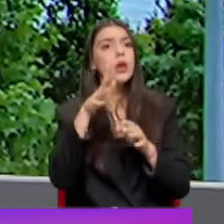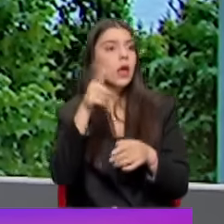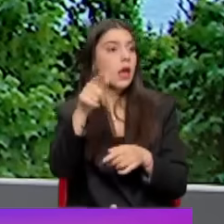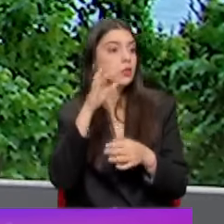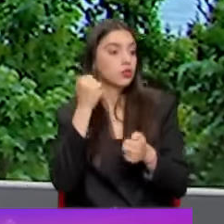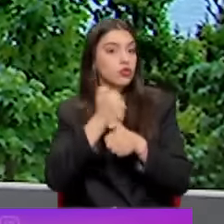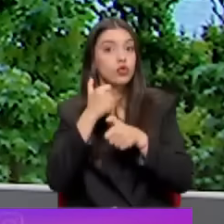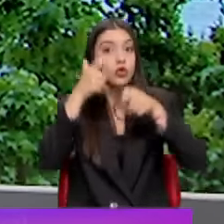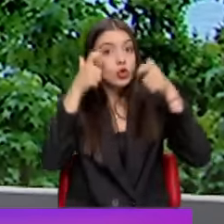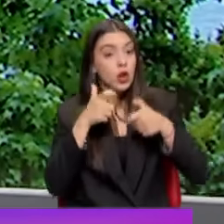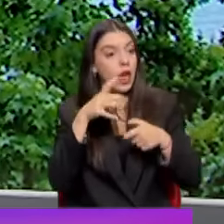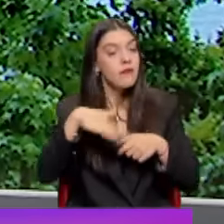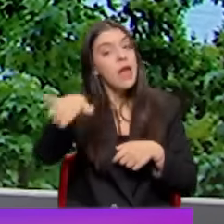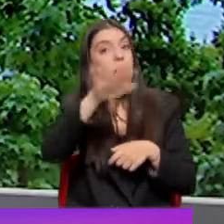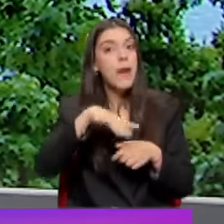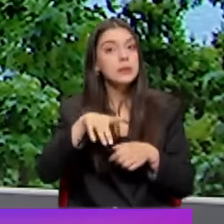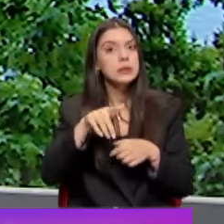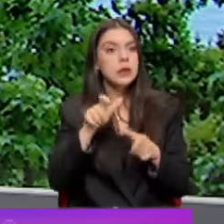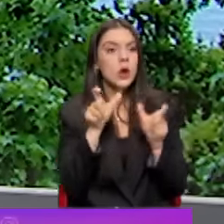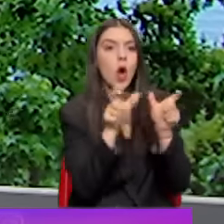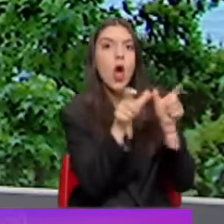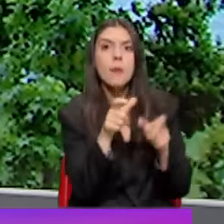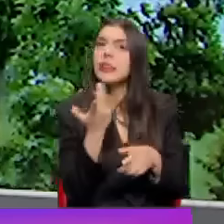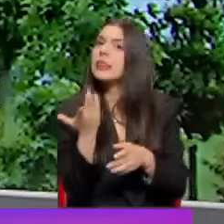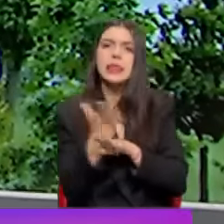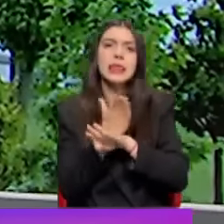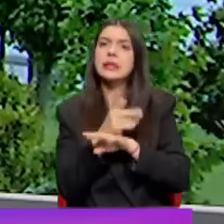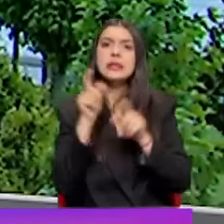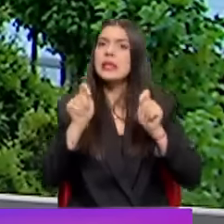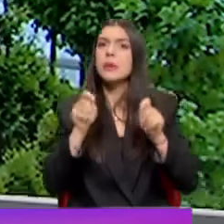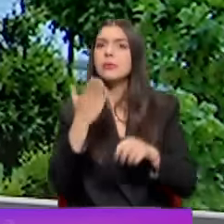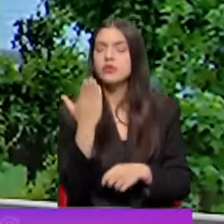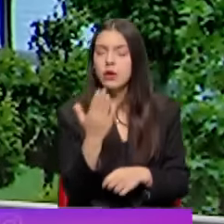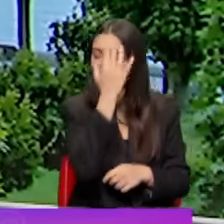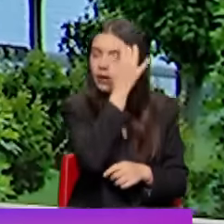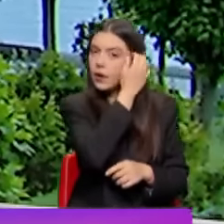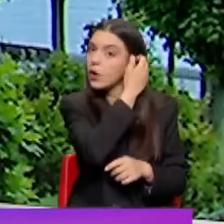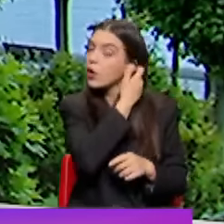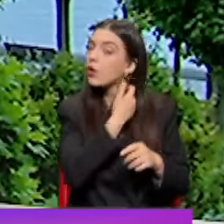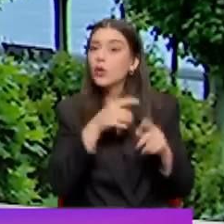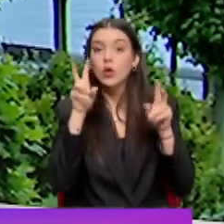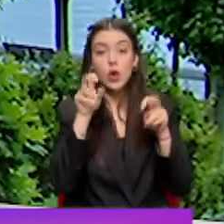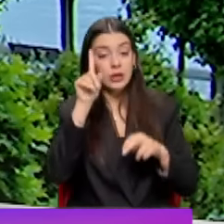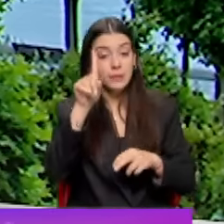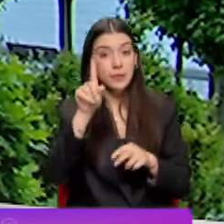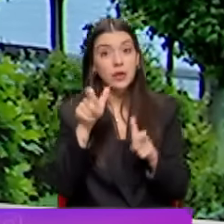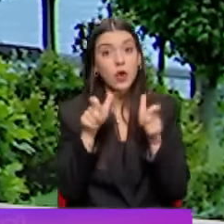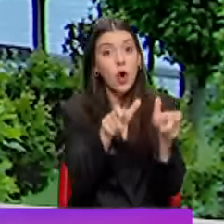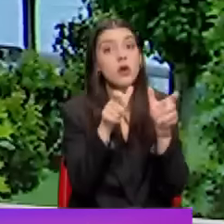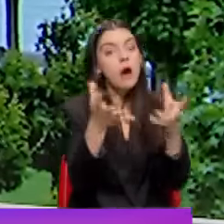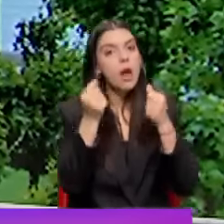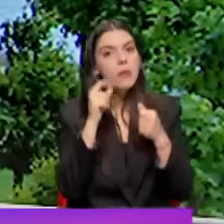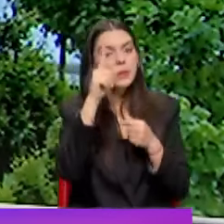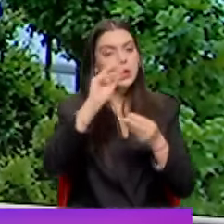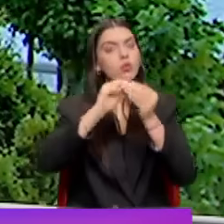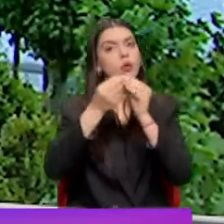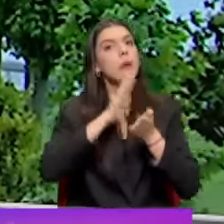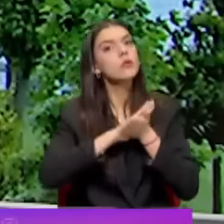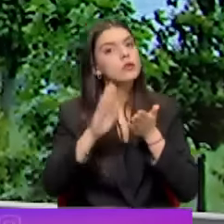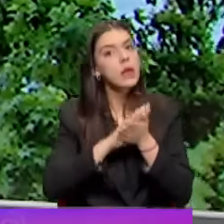önlem almak zorunluluğu hissetsin Acaba gerçekten herhangi bir konuyla ilgili önlem almak herhangi bir problemi